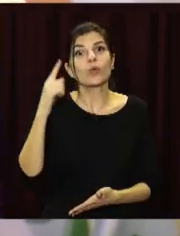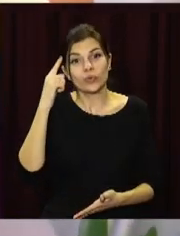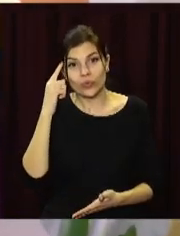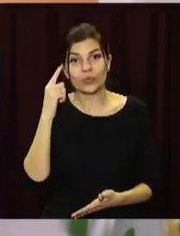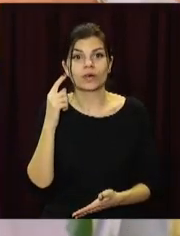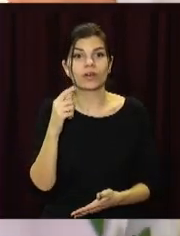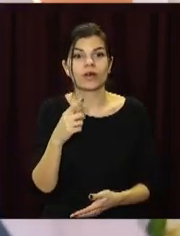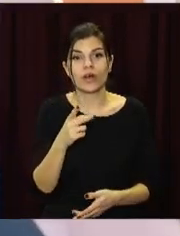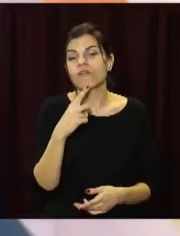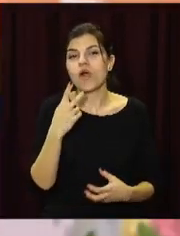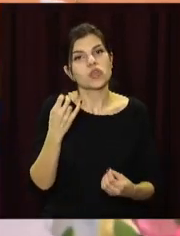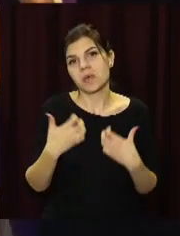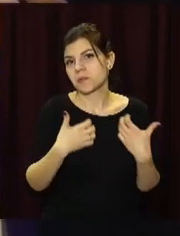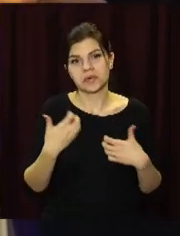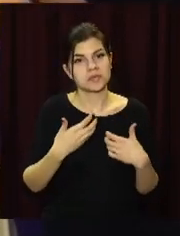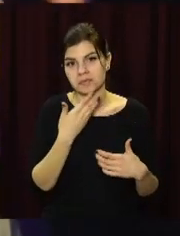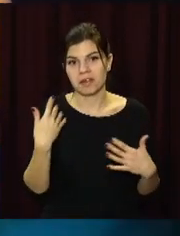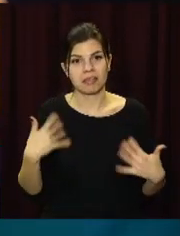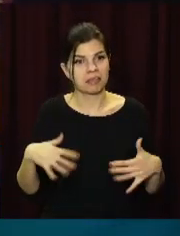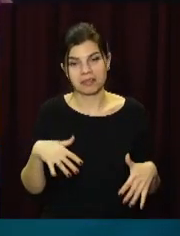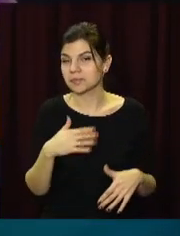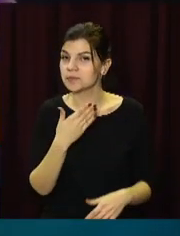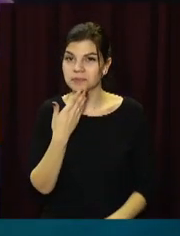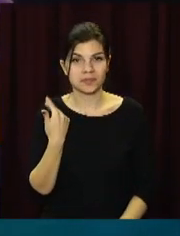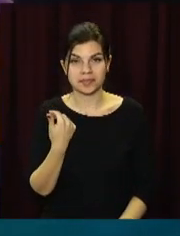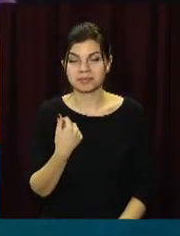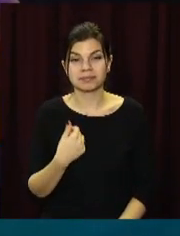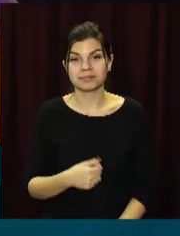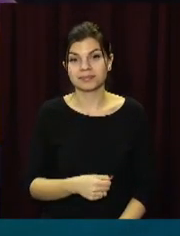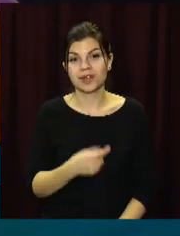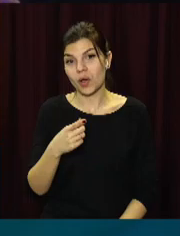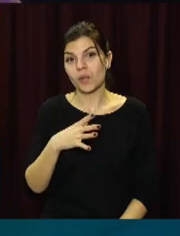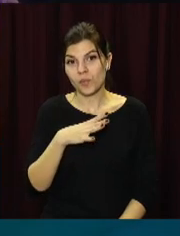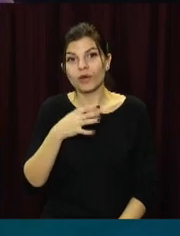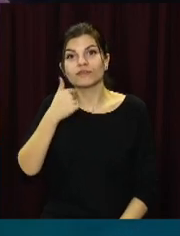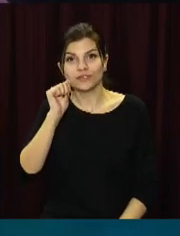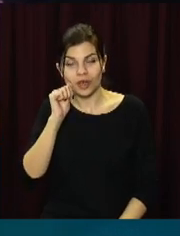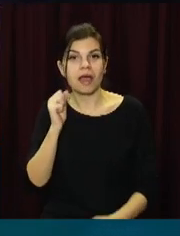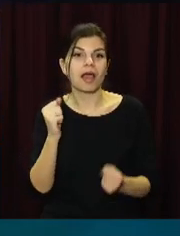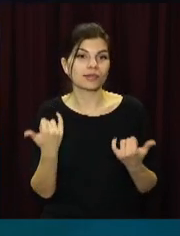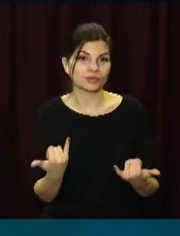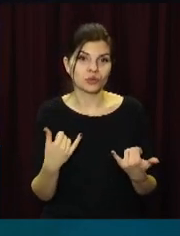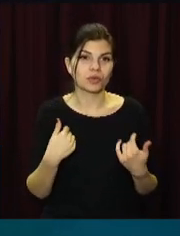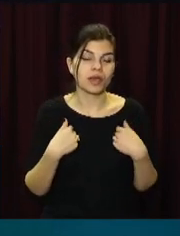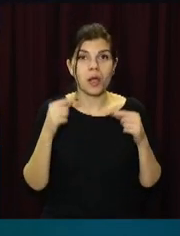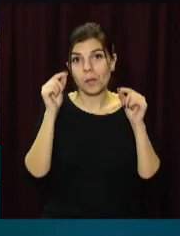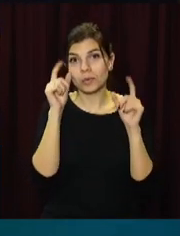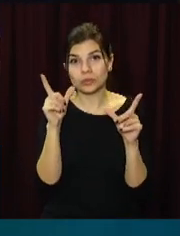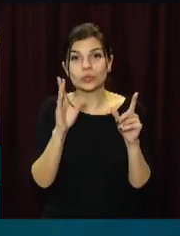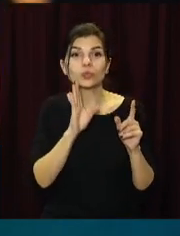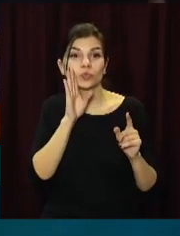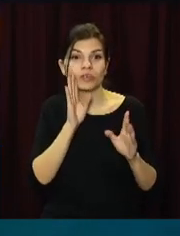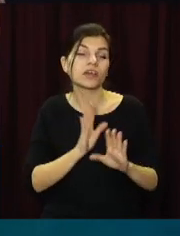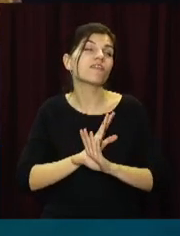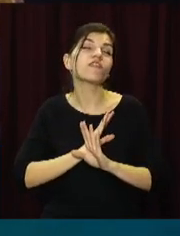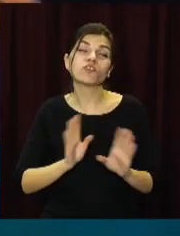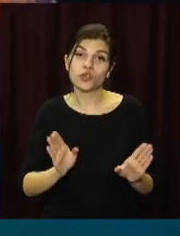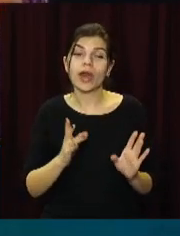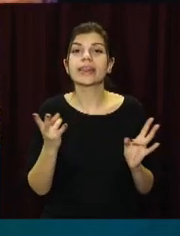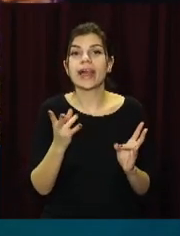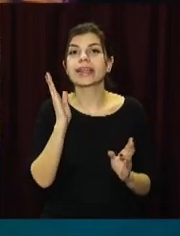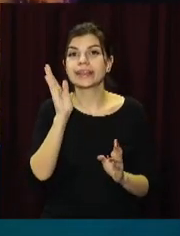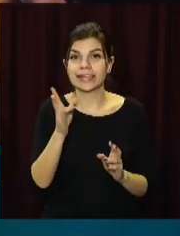додає, зовсім не хвилювалася. Мандраж ні, як такового і не було. Він був вчора, а сьогодні я так проснулася, думаю, все, потрібно